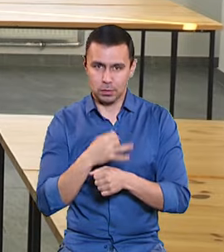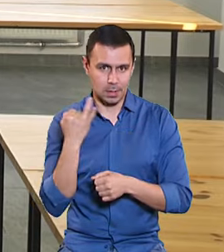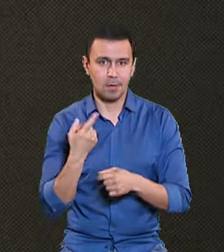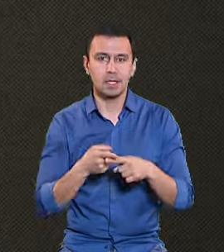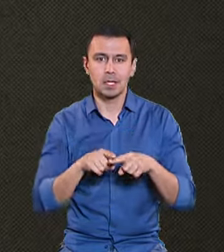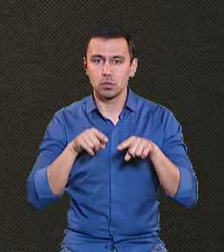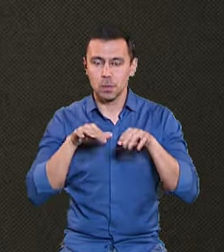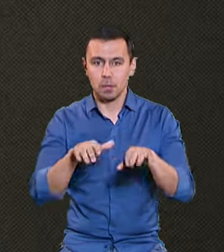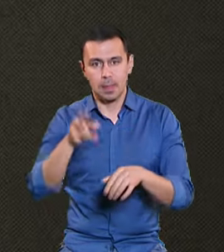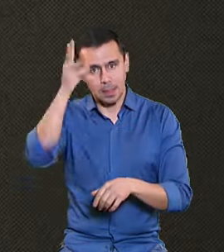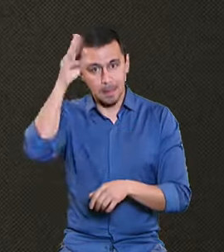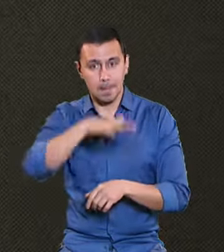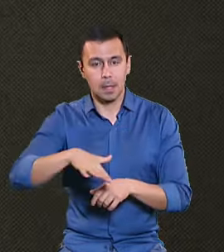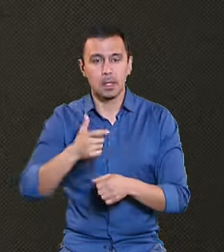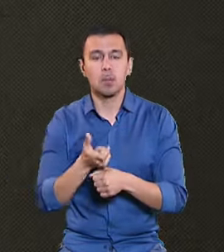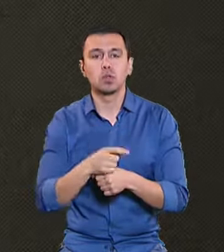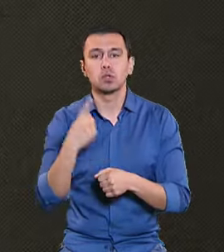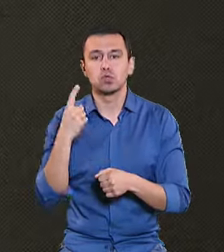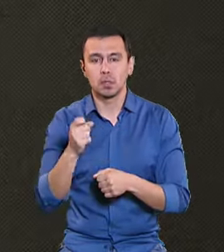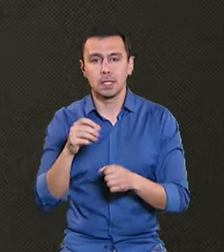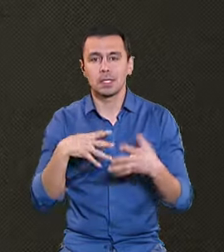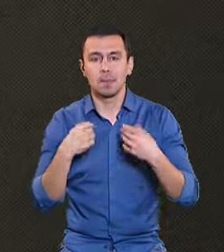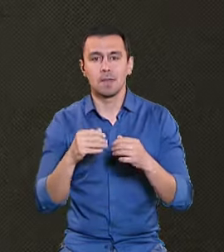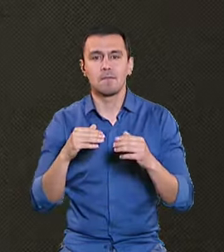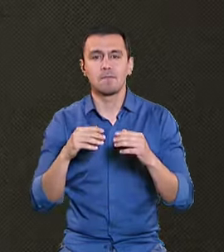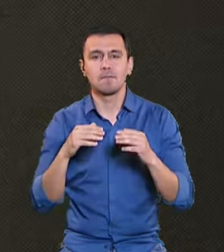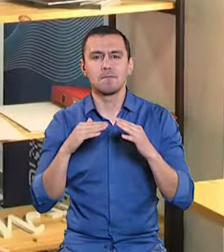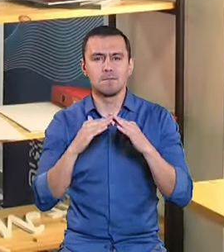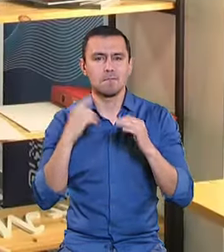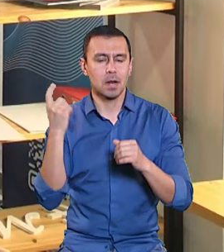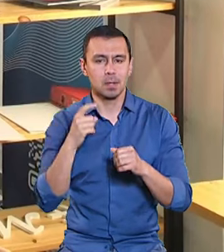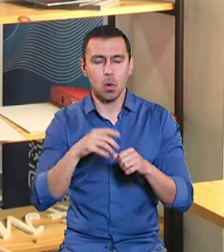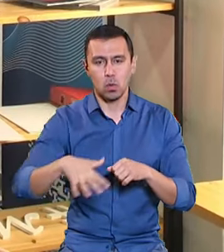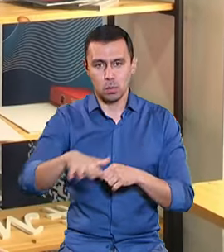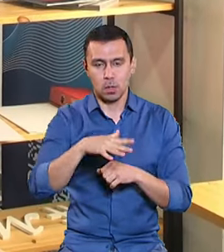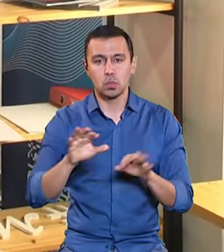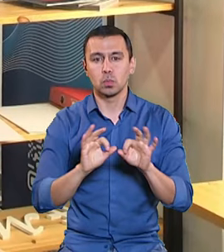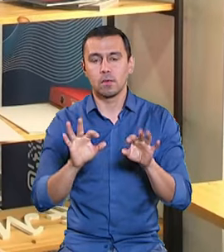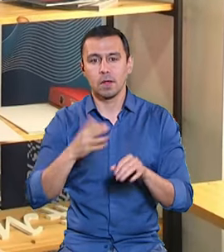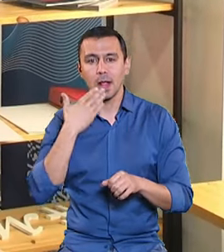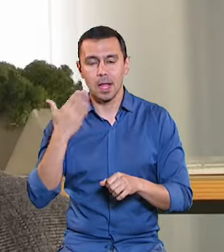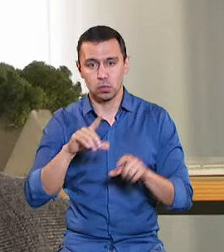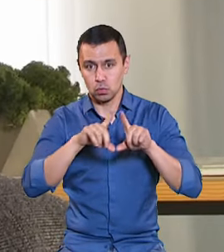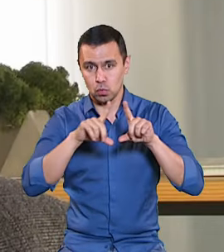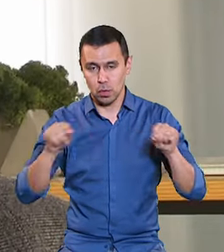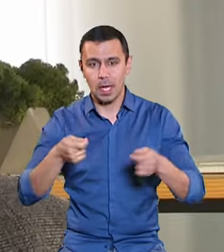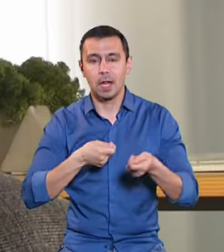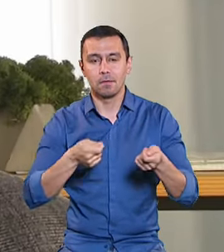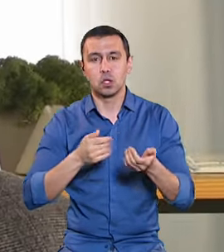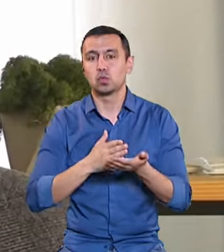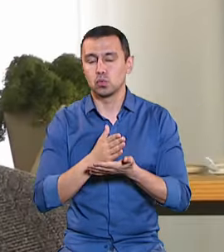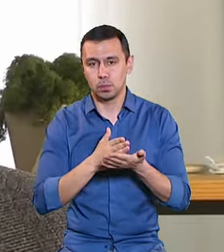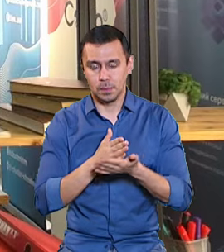цією справою. На Хмельниччині є понад 100 сімейних фермерських господарств, розповів лектор школи, керівник сільськогосподарської дорадчої служби